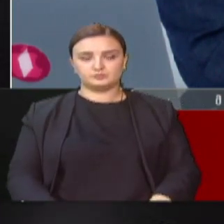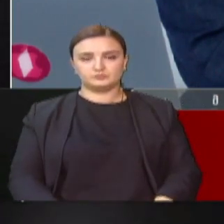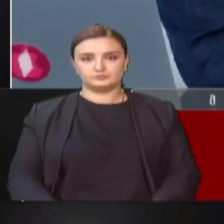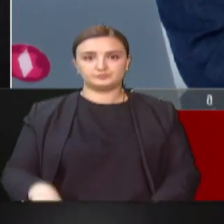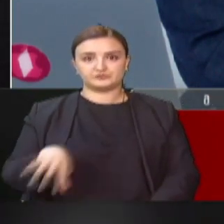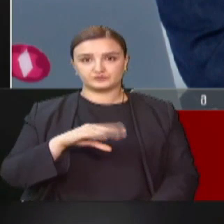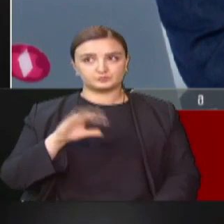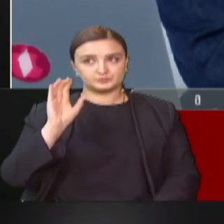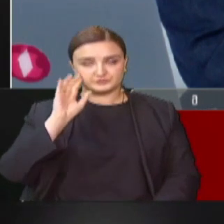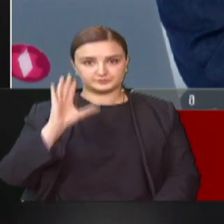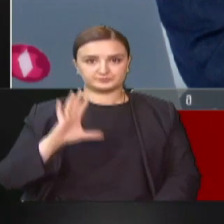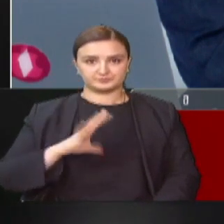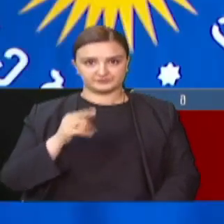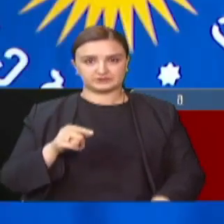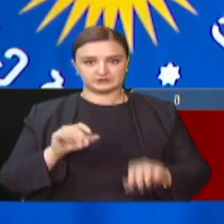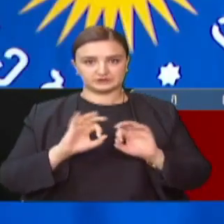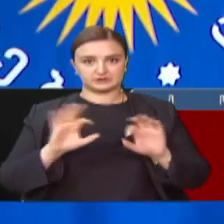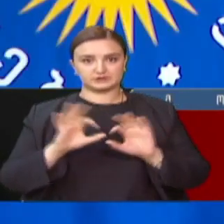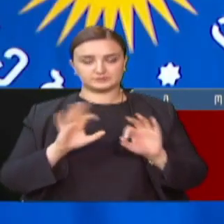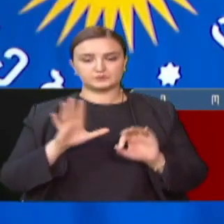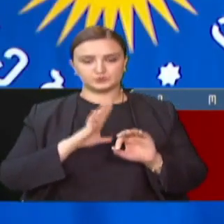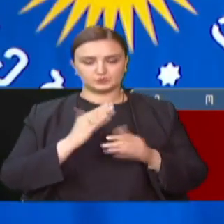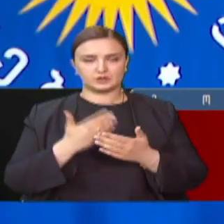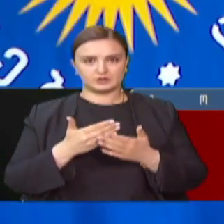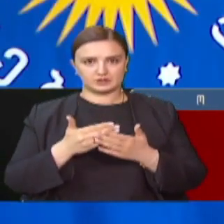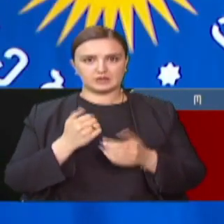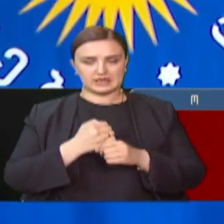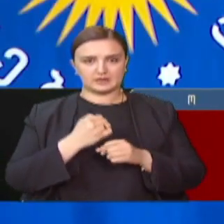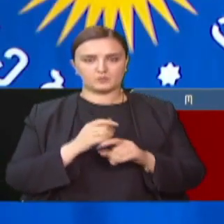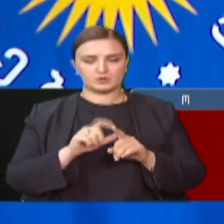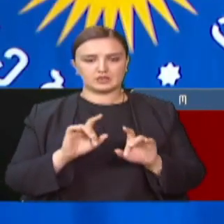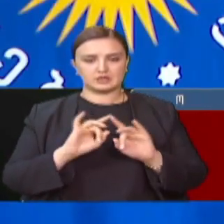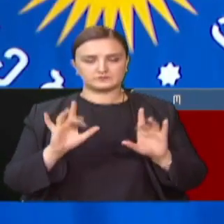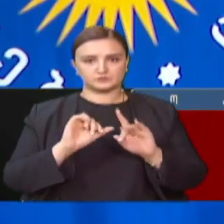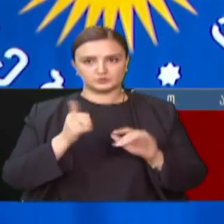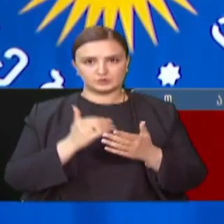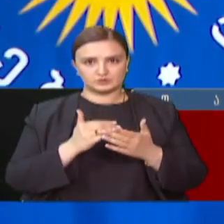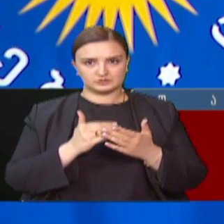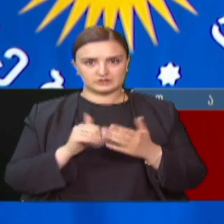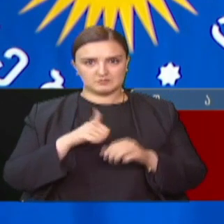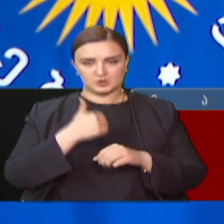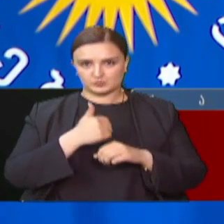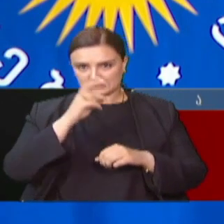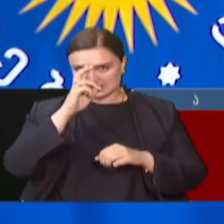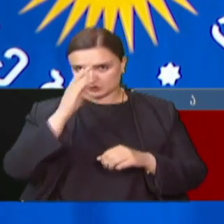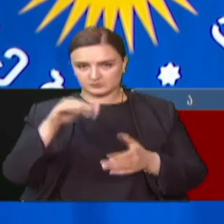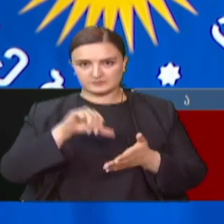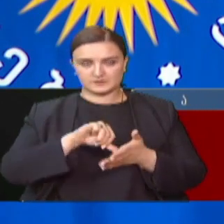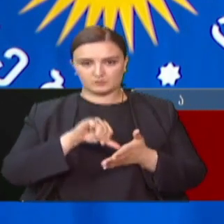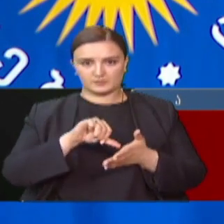მე კიდევ ერთხელ მინდა ხაზი გაუსვა იმას, რომ იქნა გაკეთებული განცხადებები როგორც აღმასრულებელი ხელისუფლების წარმომადგენლების მხრიდან,